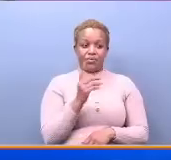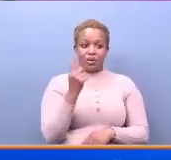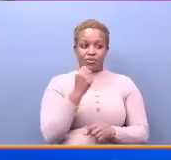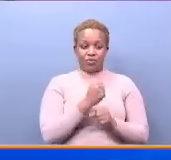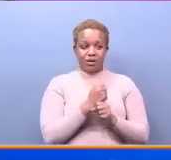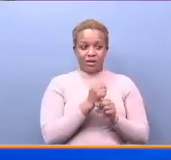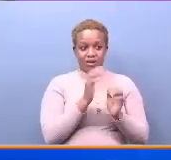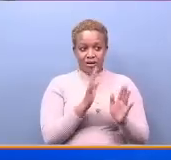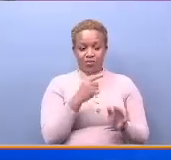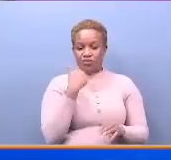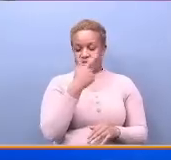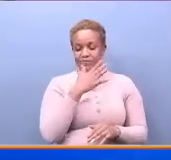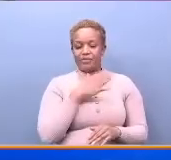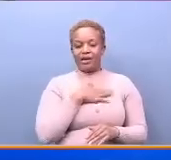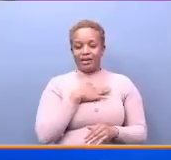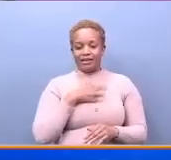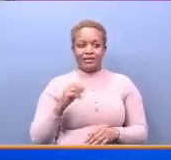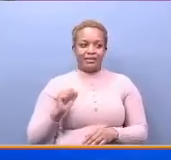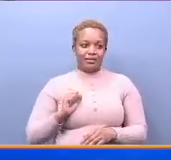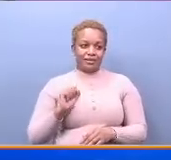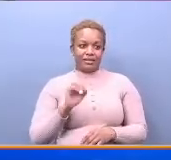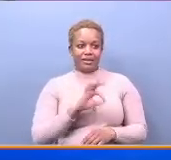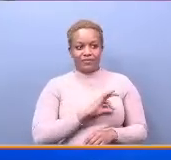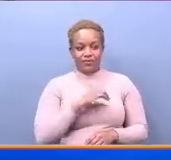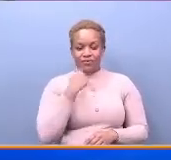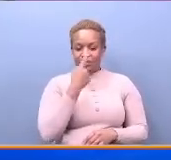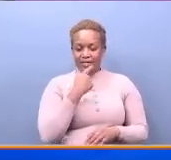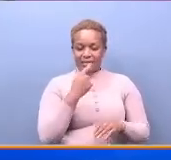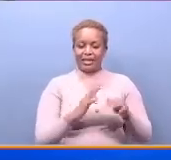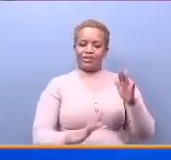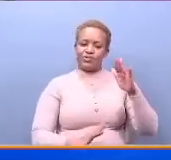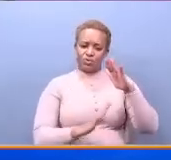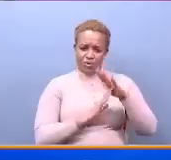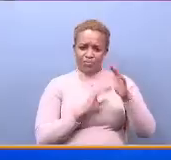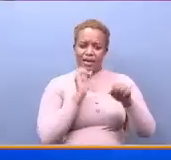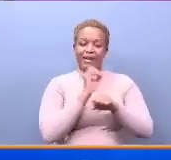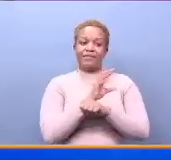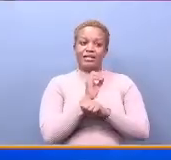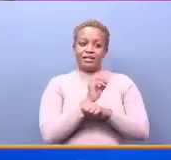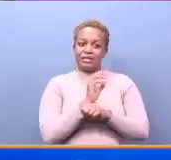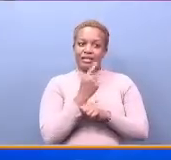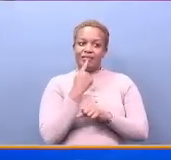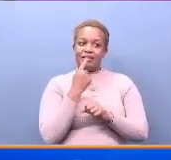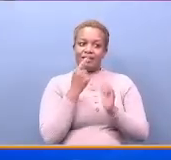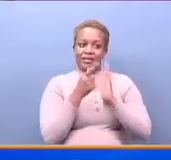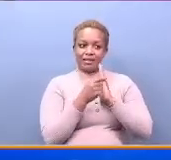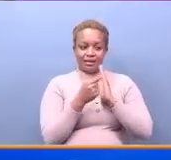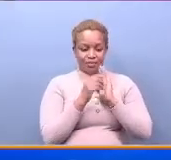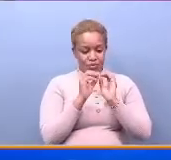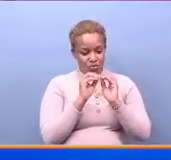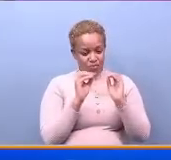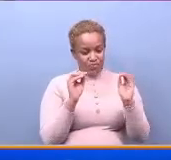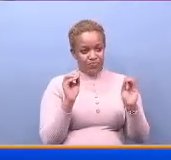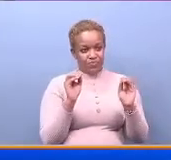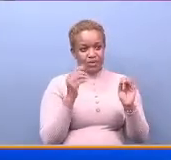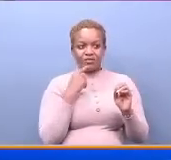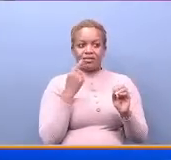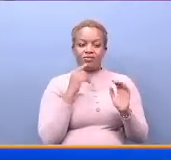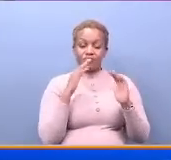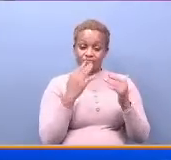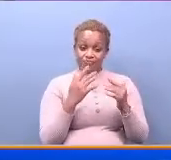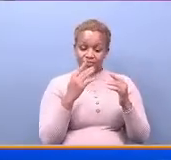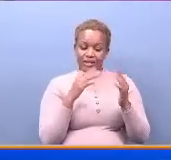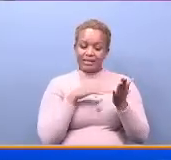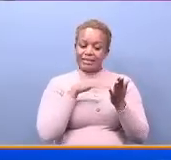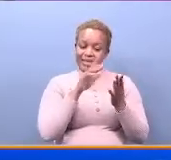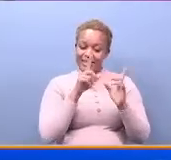mmoja ashayekuwa mfanyakazi wangu ambaye ni chief advisor wake sitakutaja majina hapa. Akamwambia tumia hii statement